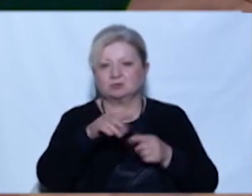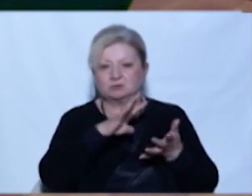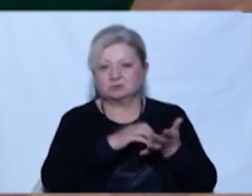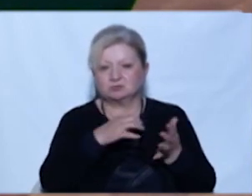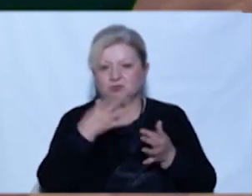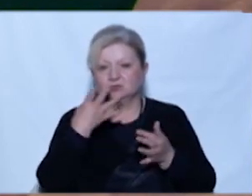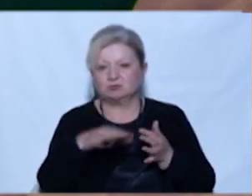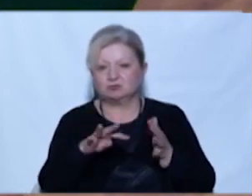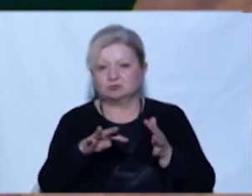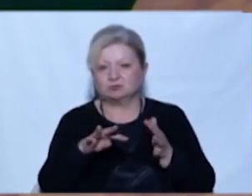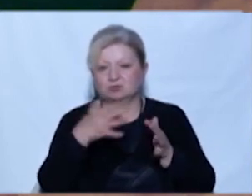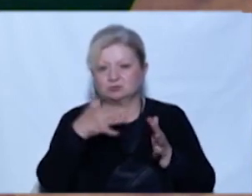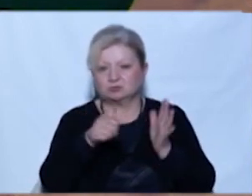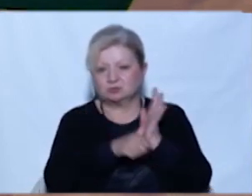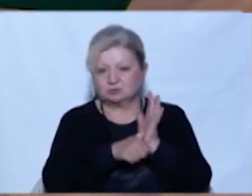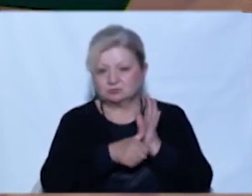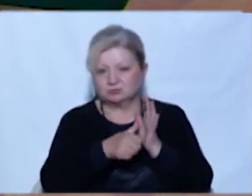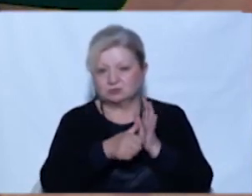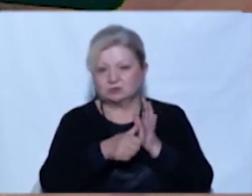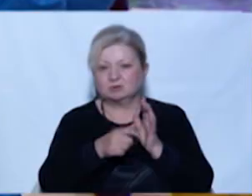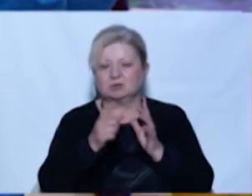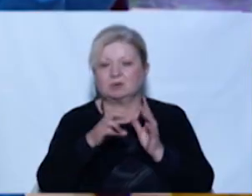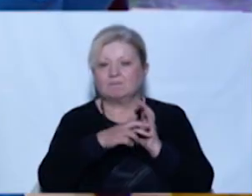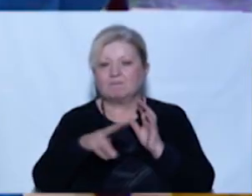1956 წლის მარტი აღარ ახსოვდა